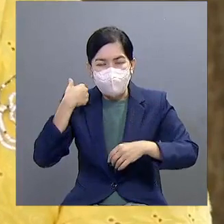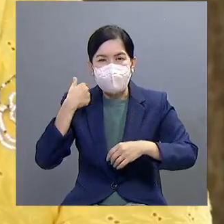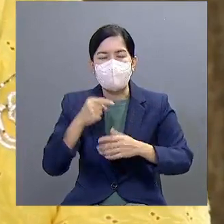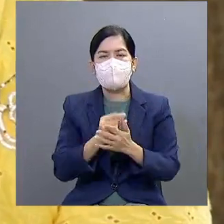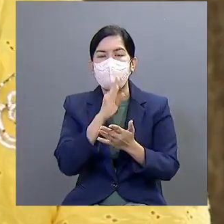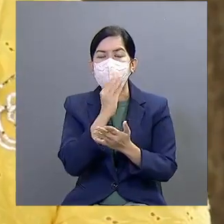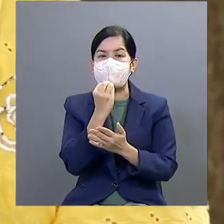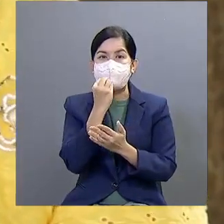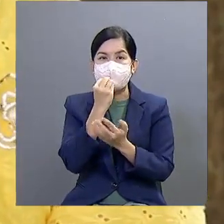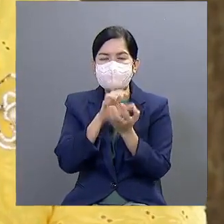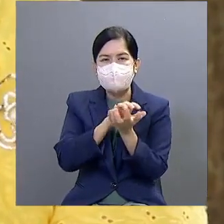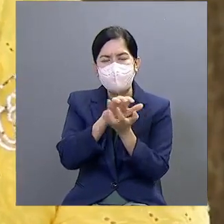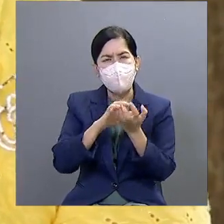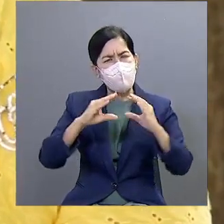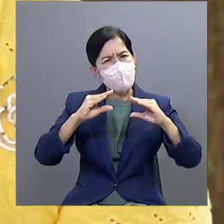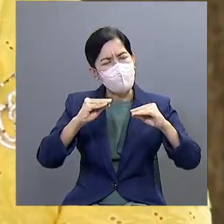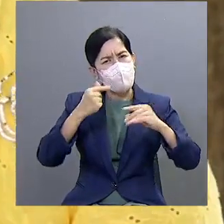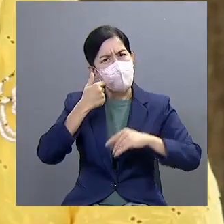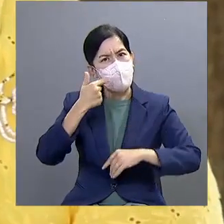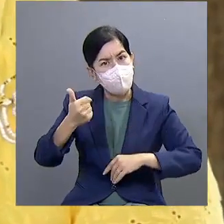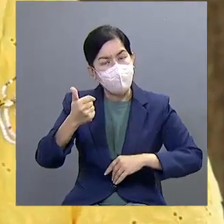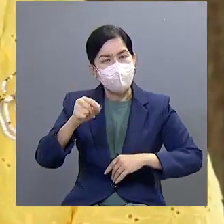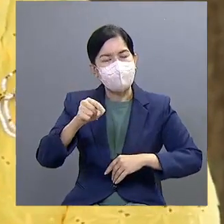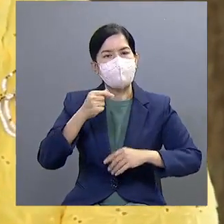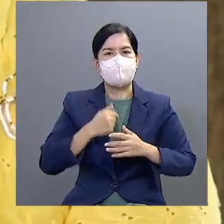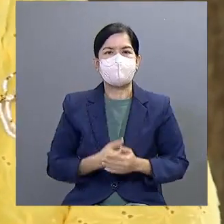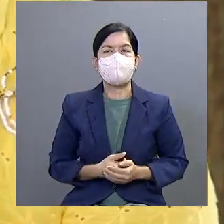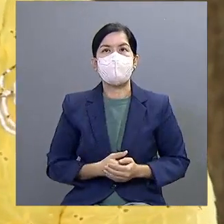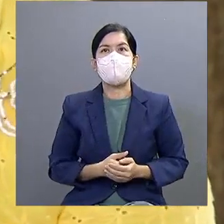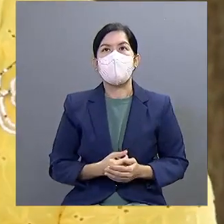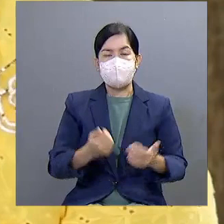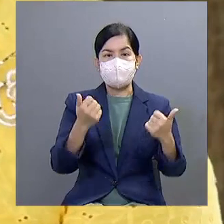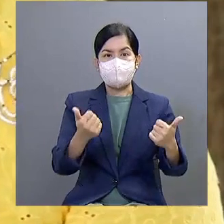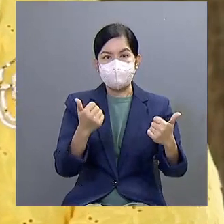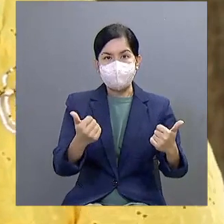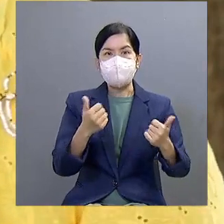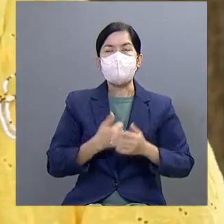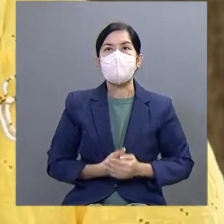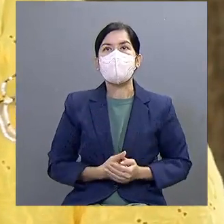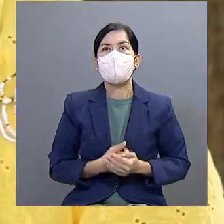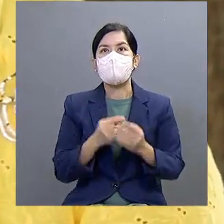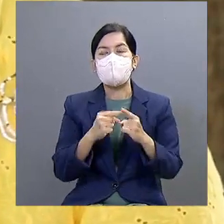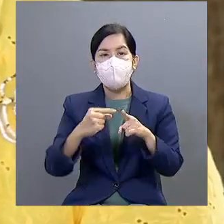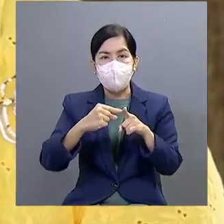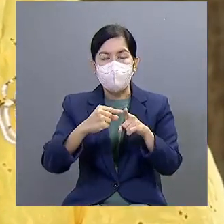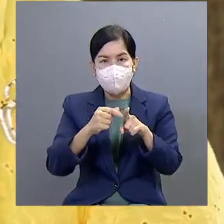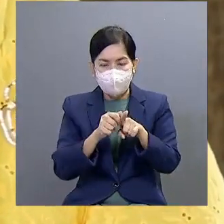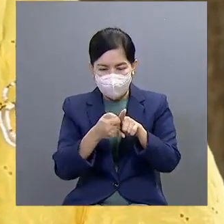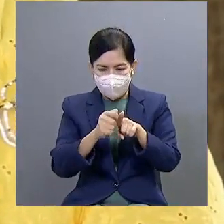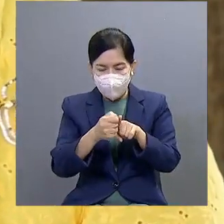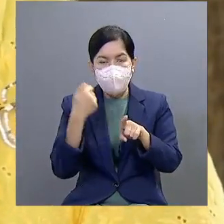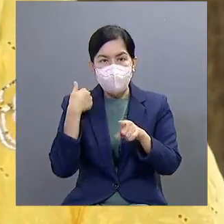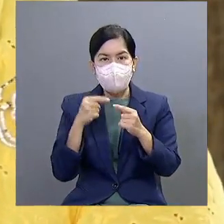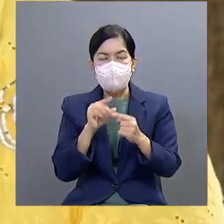ความนุ่มแล้วมีความหวานในตัวของเม็ดเองปัจจุบันเนี้ยข้าวโพด8แถวเนี่ยค่ะเป็นสินค้าที่เรียกว่าเป็นสิน